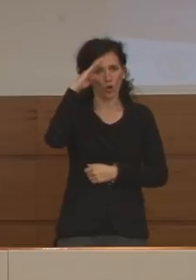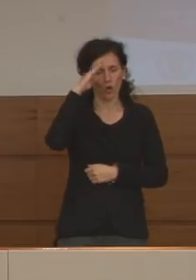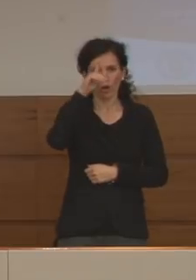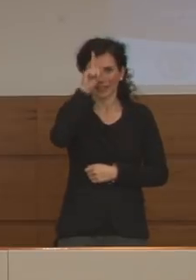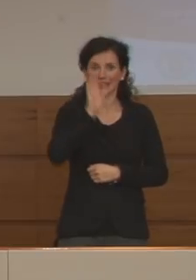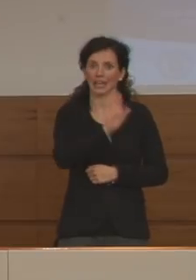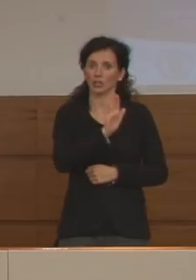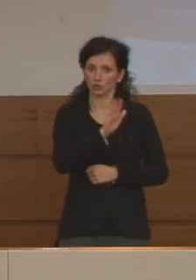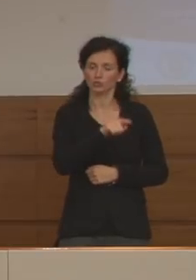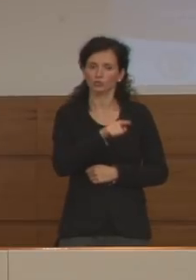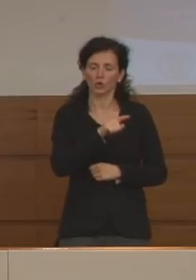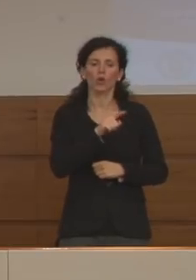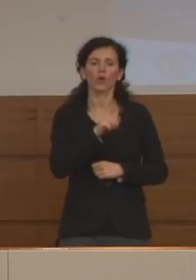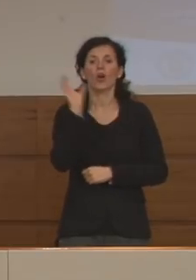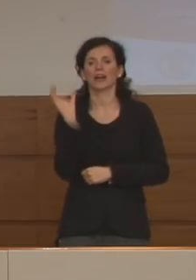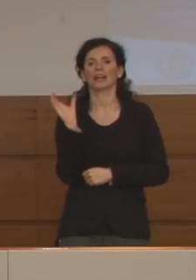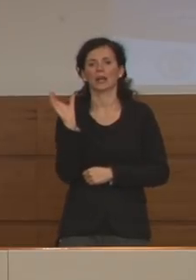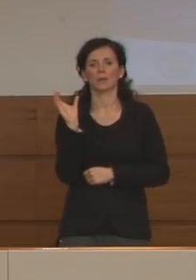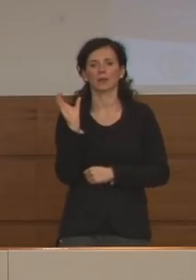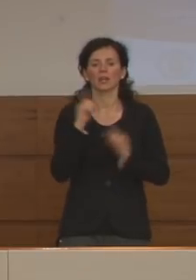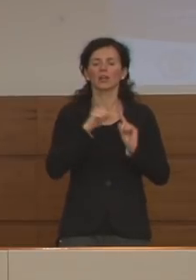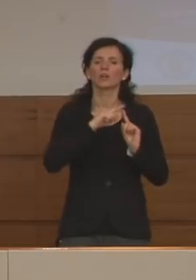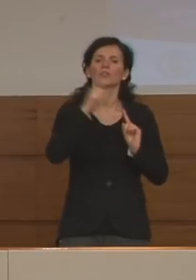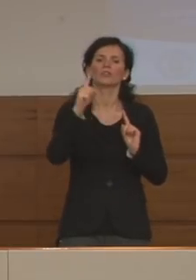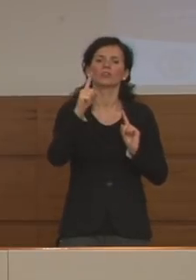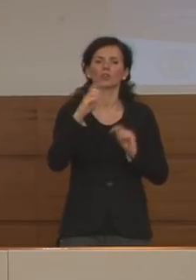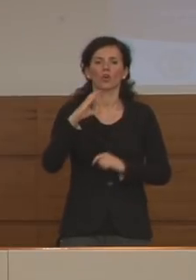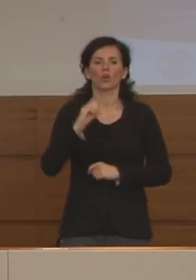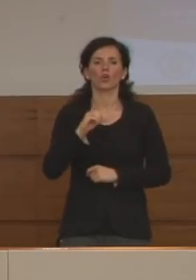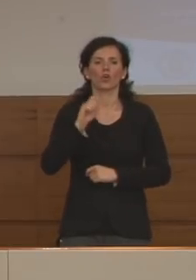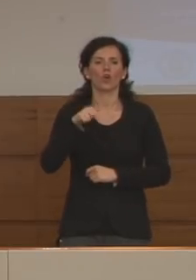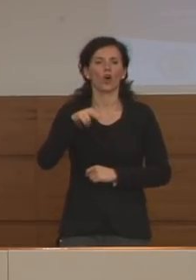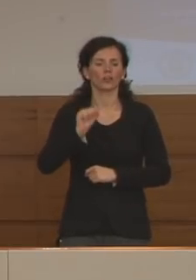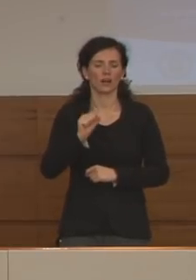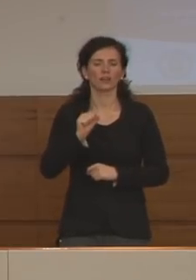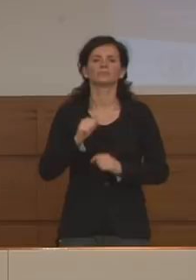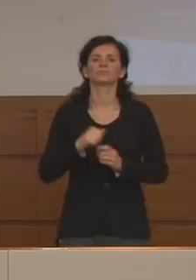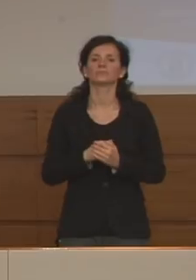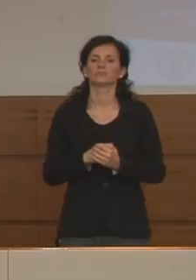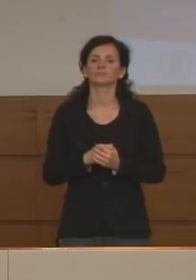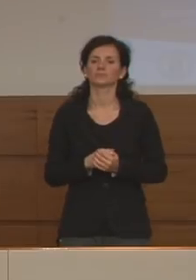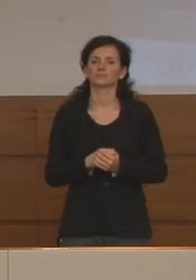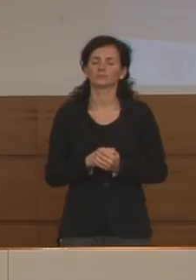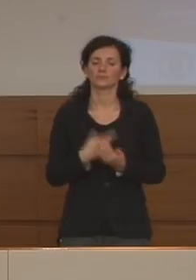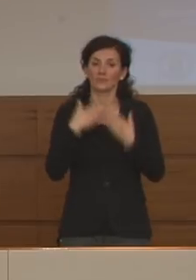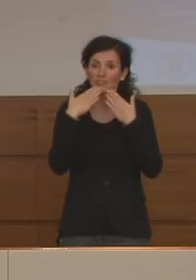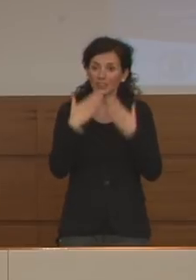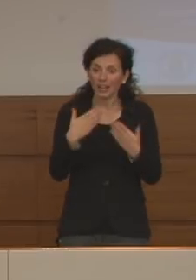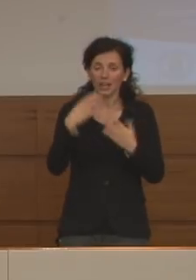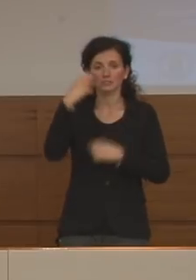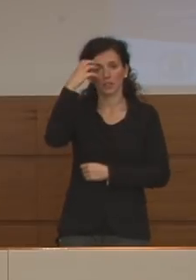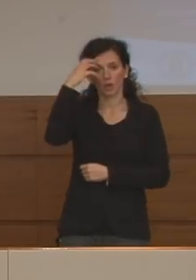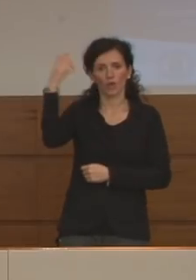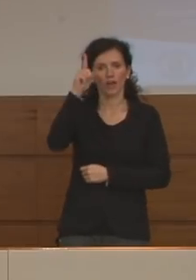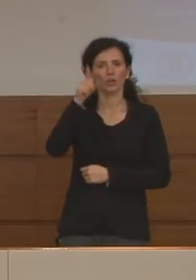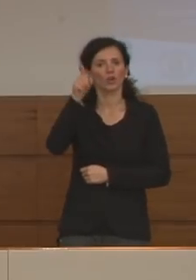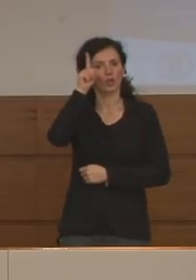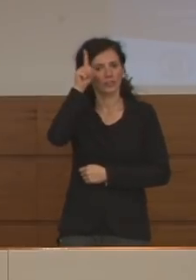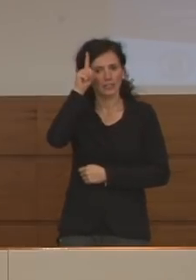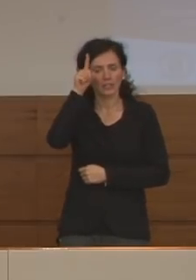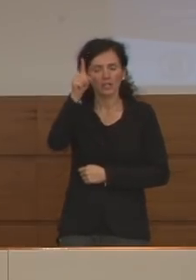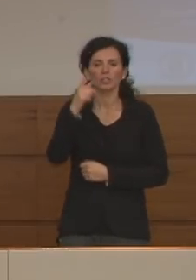da cremona a colonia ringraziamo il governo tedesco la germania